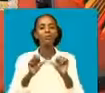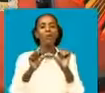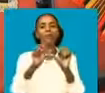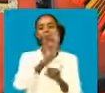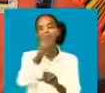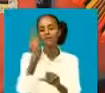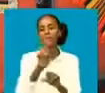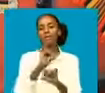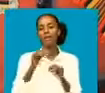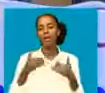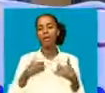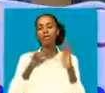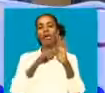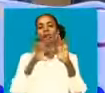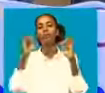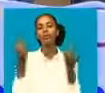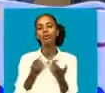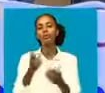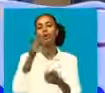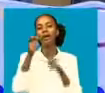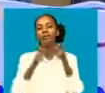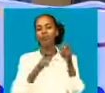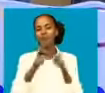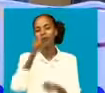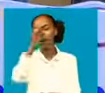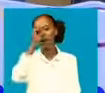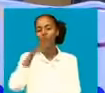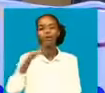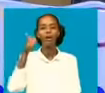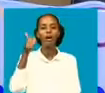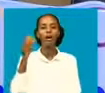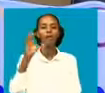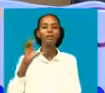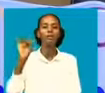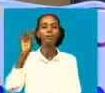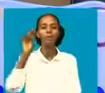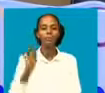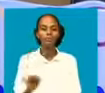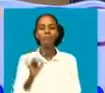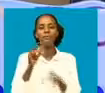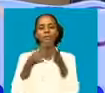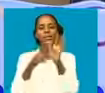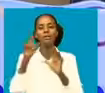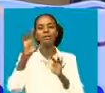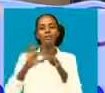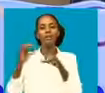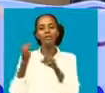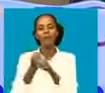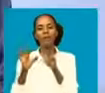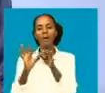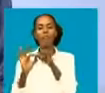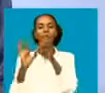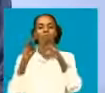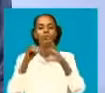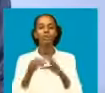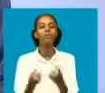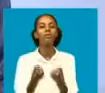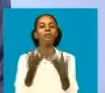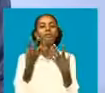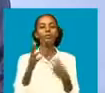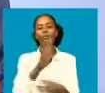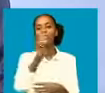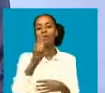ጠቀሜታ እንዳለው የወላይታ ዞን ዋና አስተዳዳሪ አቶ አክሊሉ ለማ ጠቁመው በህብረት ስራ ማህበራት ውስጥ መደራጀት ዘርፈ ብዙ